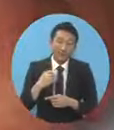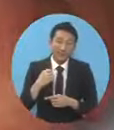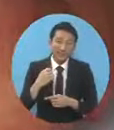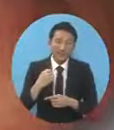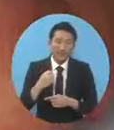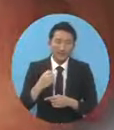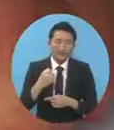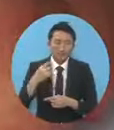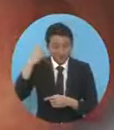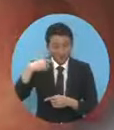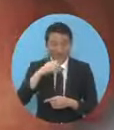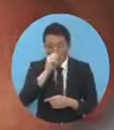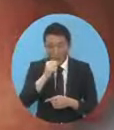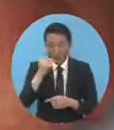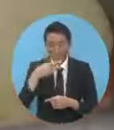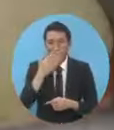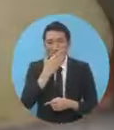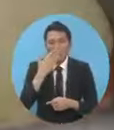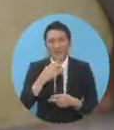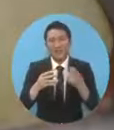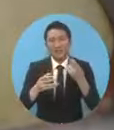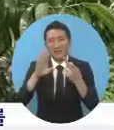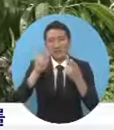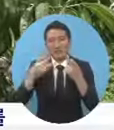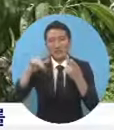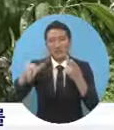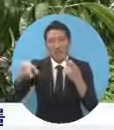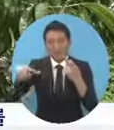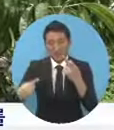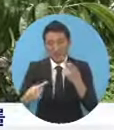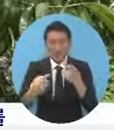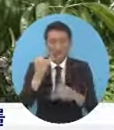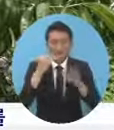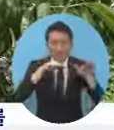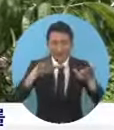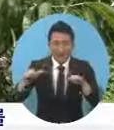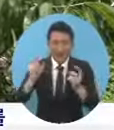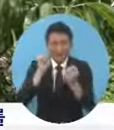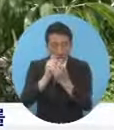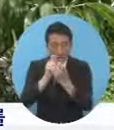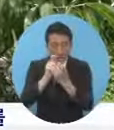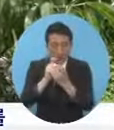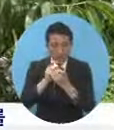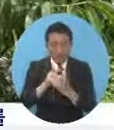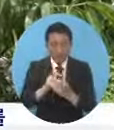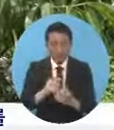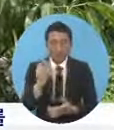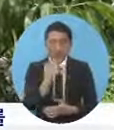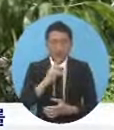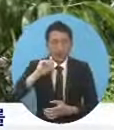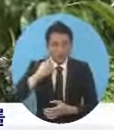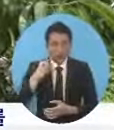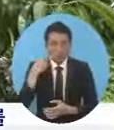뛰어나고 당도가 무려 12브릭스에 달합니다. 해풍을 맞아 색깔이 화려하고 당도가